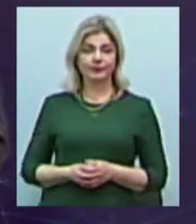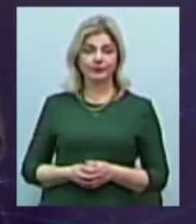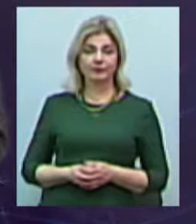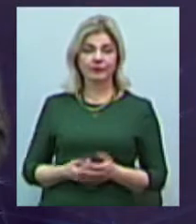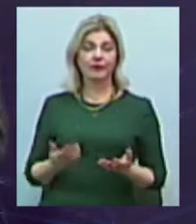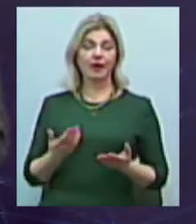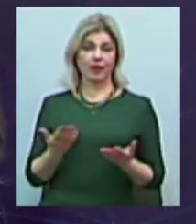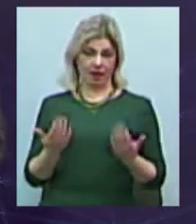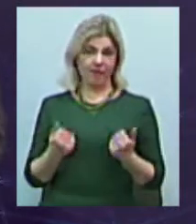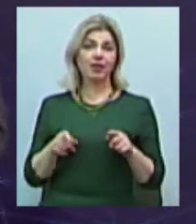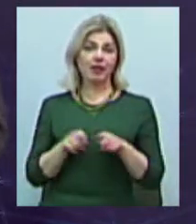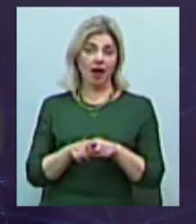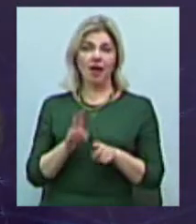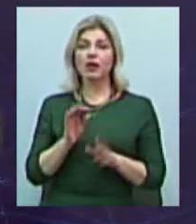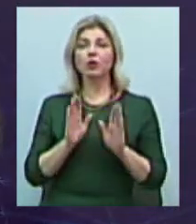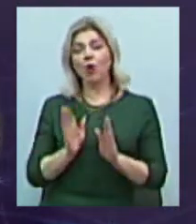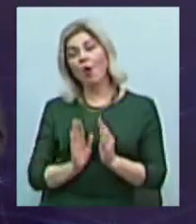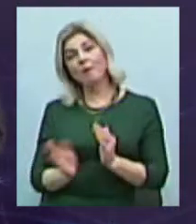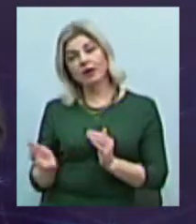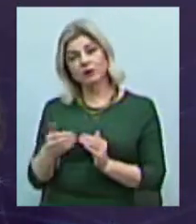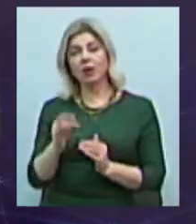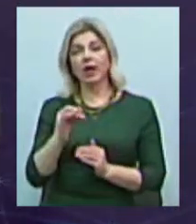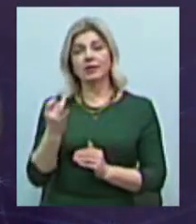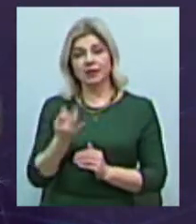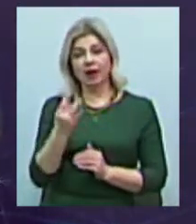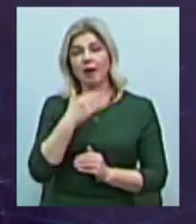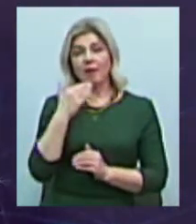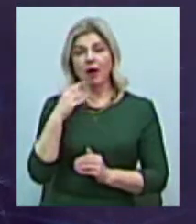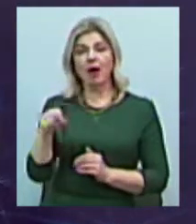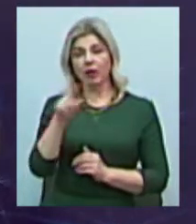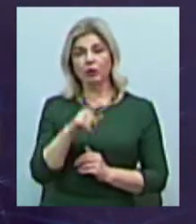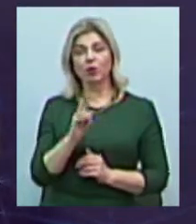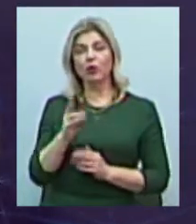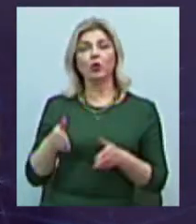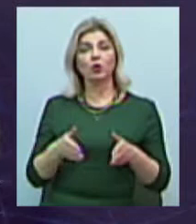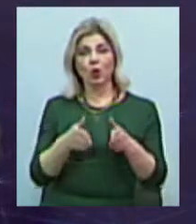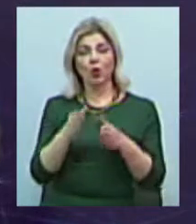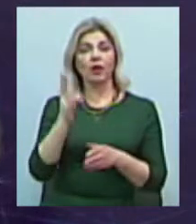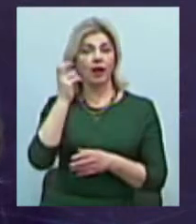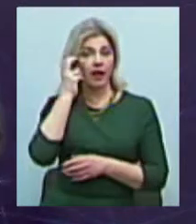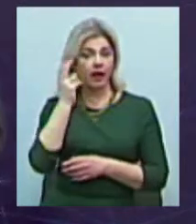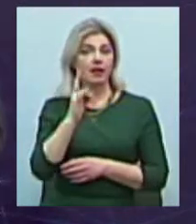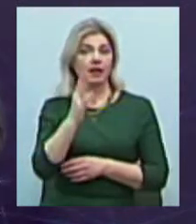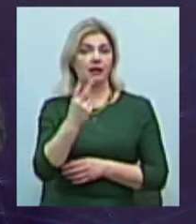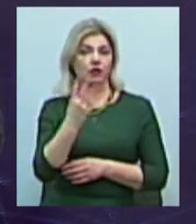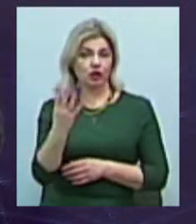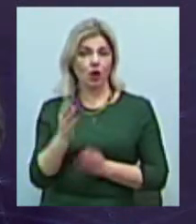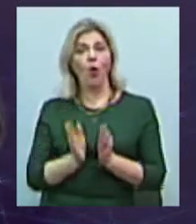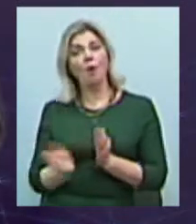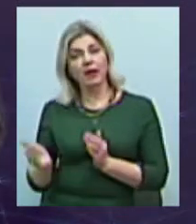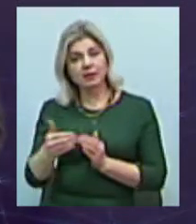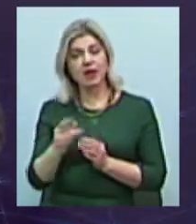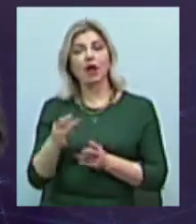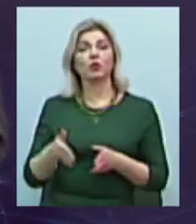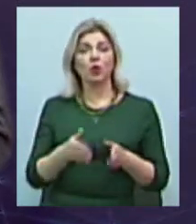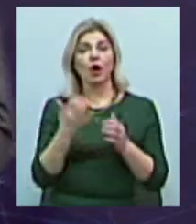візьмемо, давайте так, не тільки об'їзну, бо я думаю, цікавить багато хто дорога на Київ, Н-24, об'їзна, дорога на Херсон